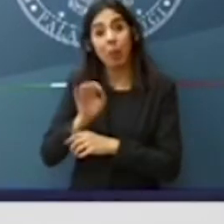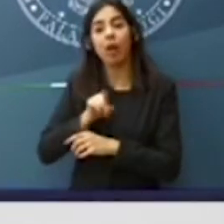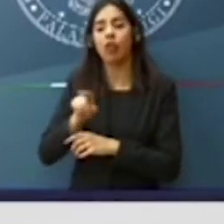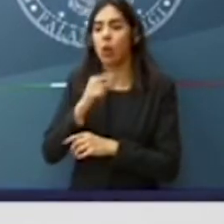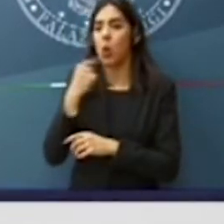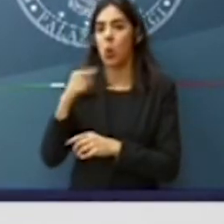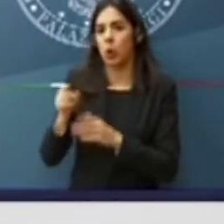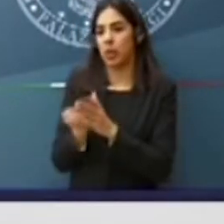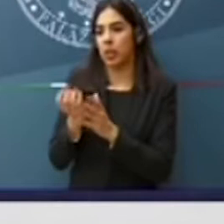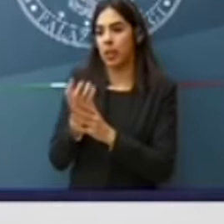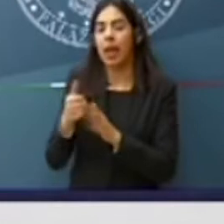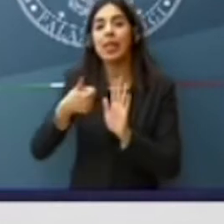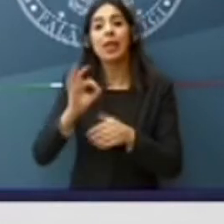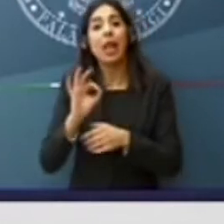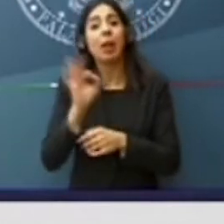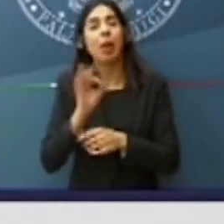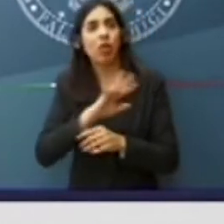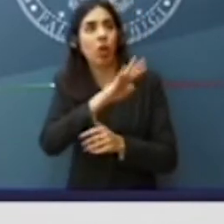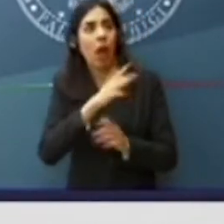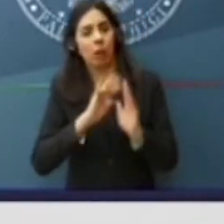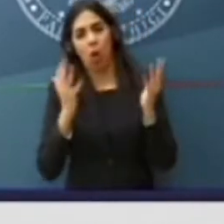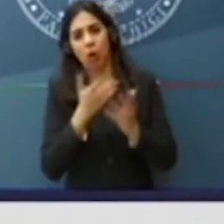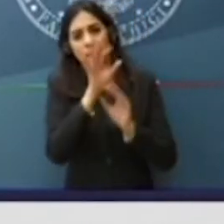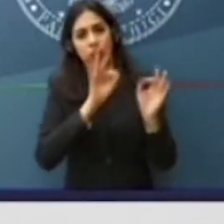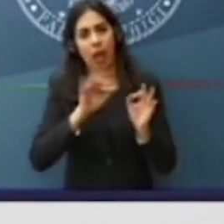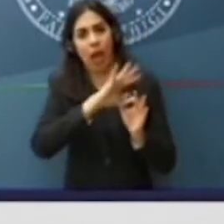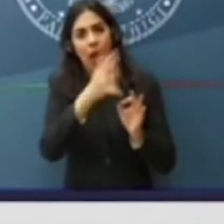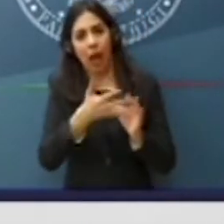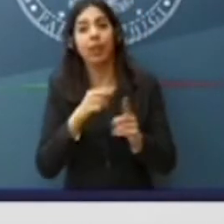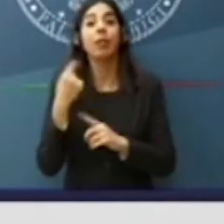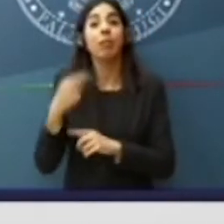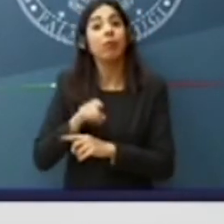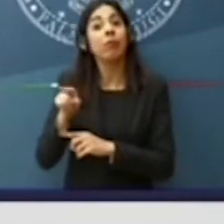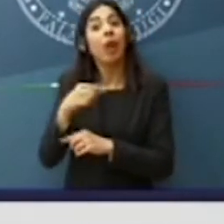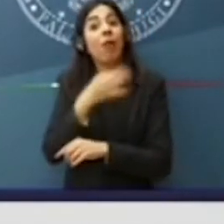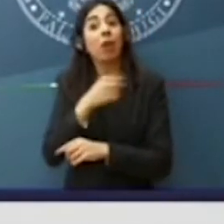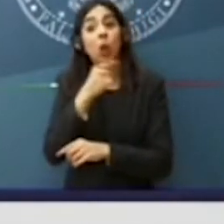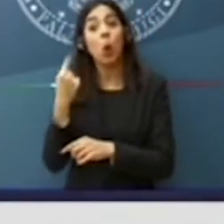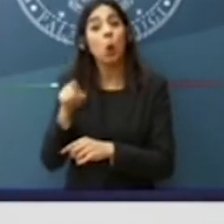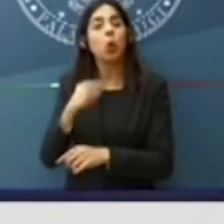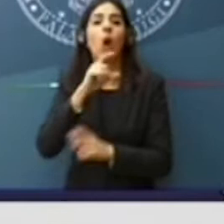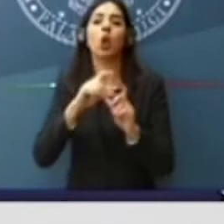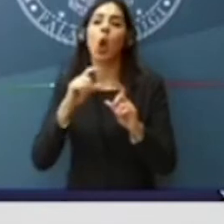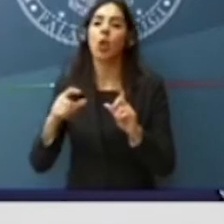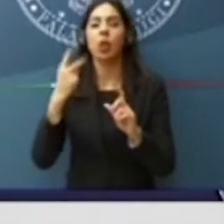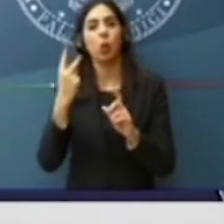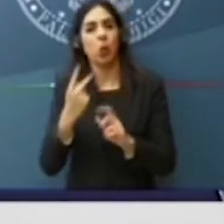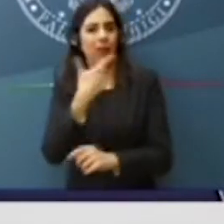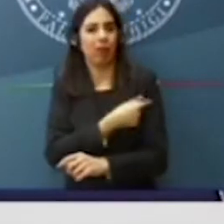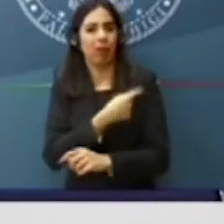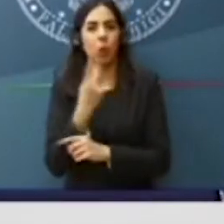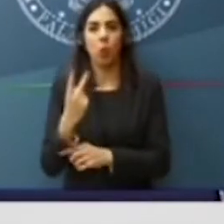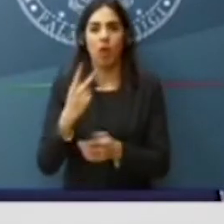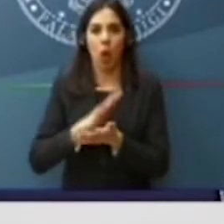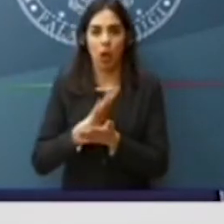a dare questa linea, linea che adesso io vedo ripetuta pari pari anche dai vertici europei. Ursula von der Leyen